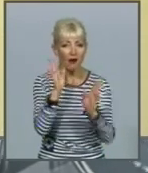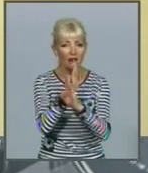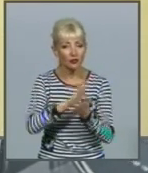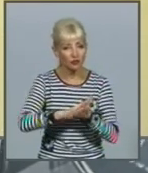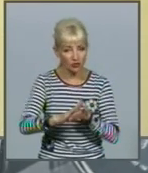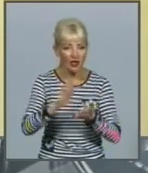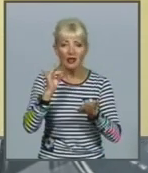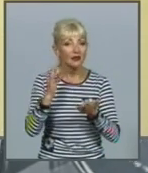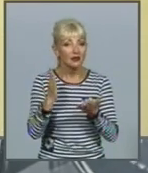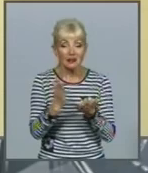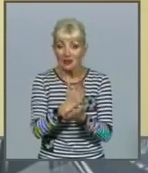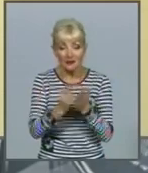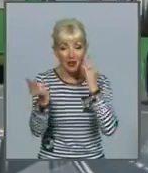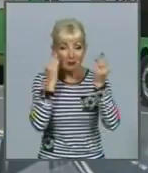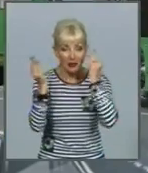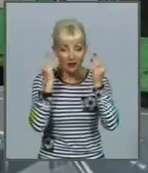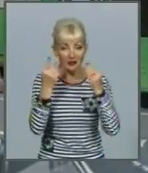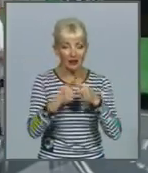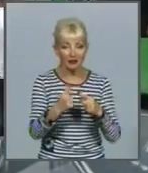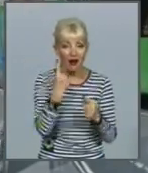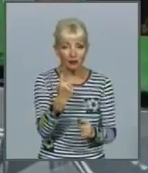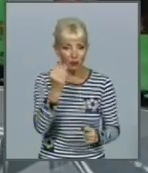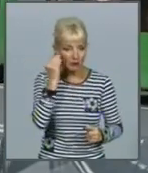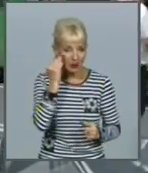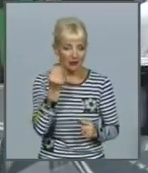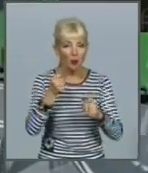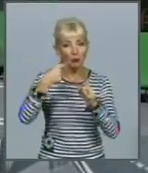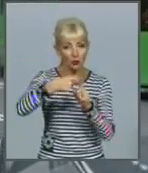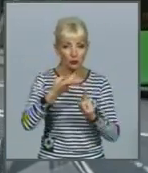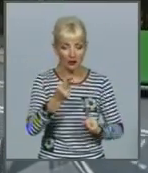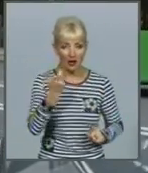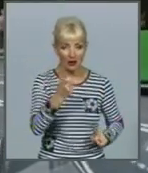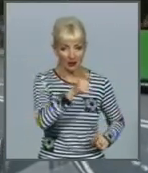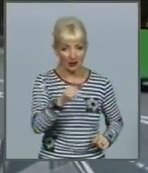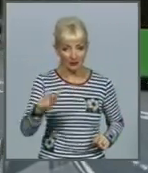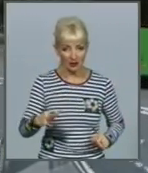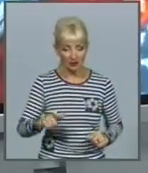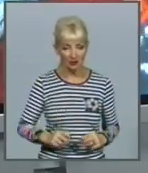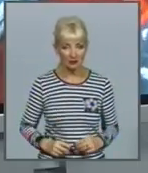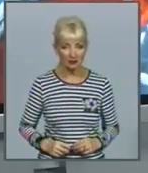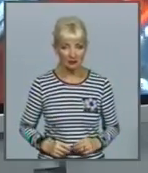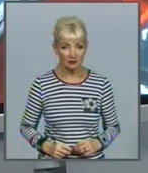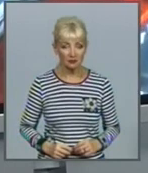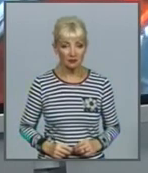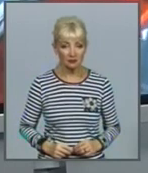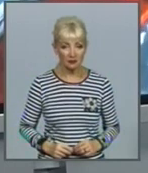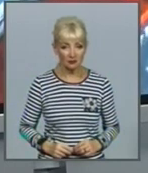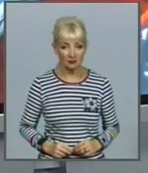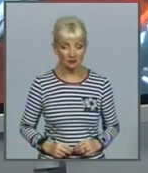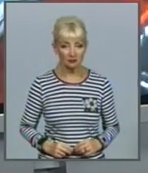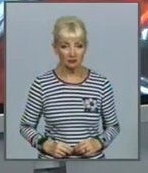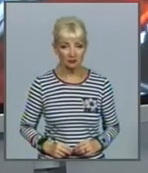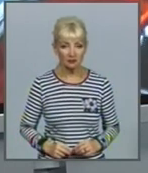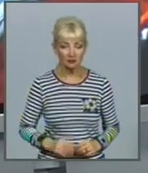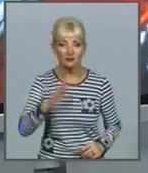це однозначний плюс для харківчан. Марія Соловйова, Ігор Луханін, Харківські Звістя. У Харкові